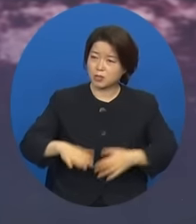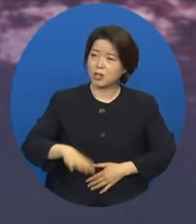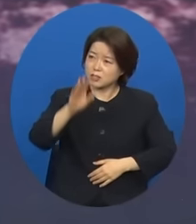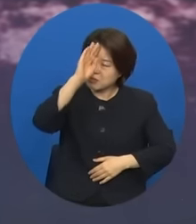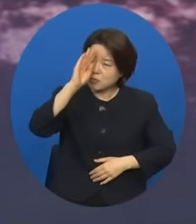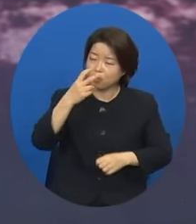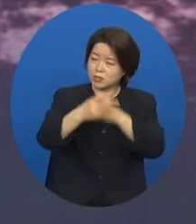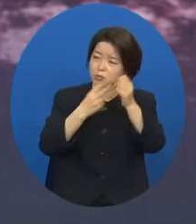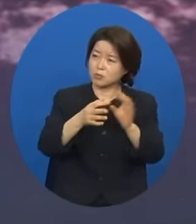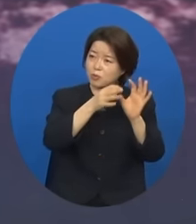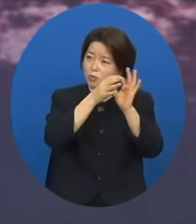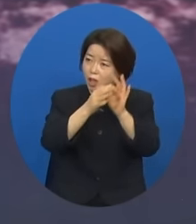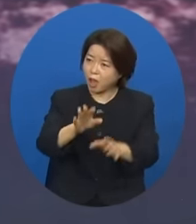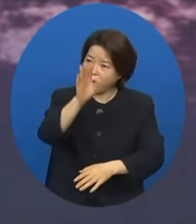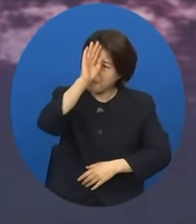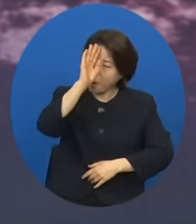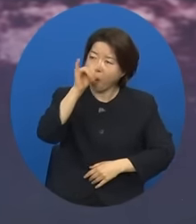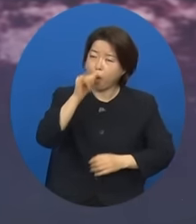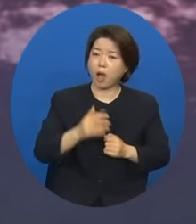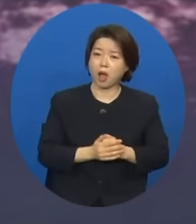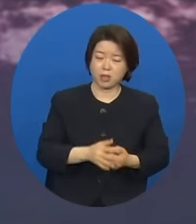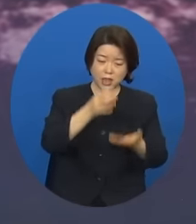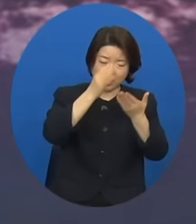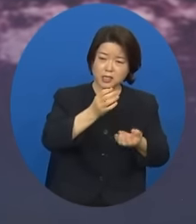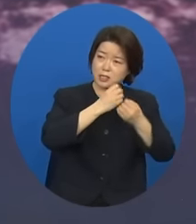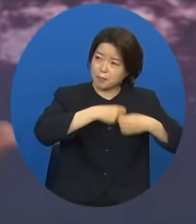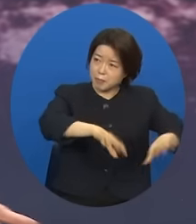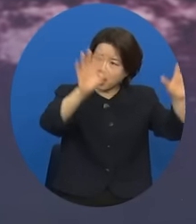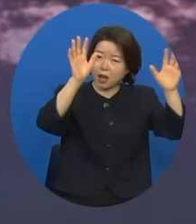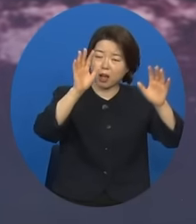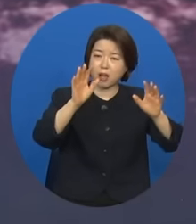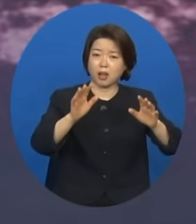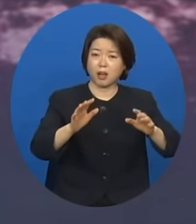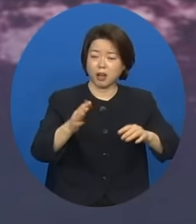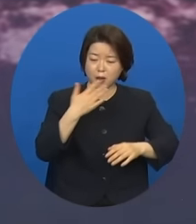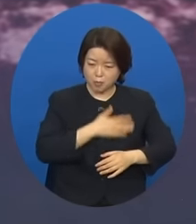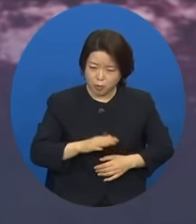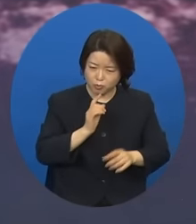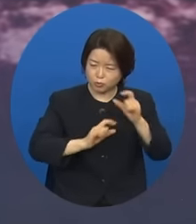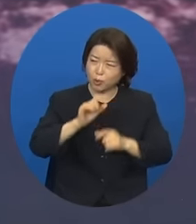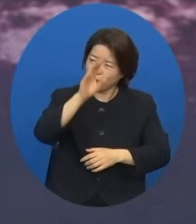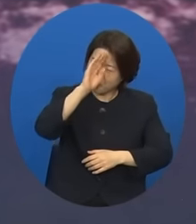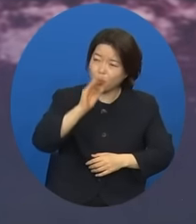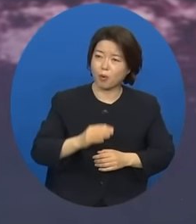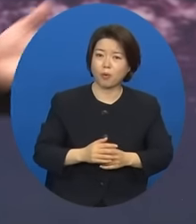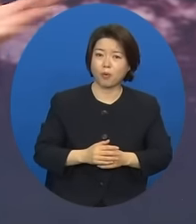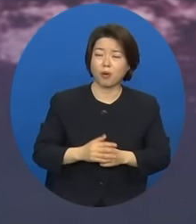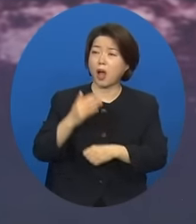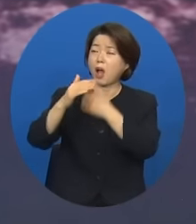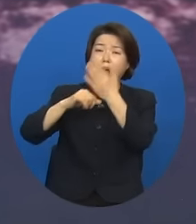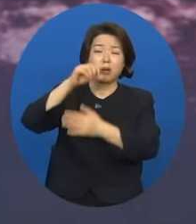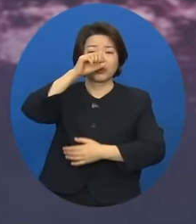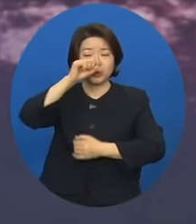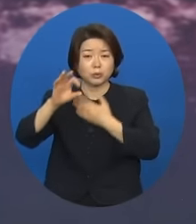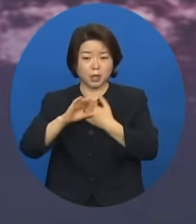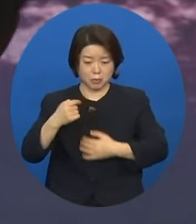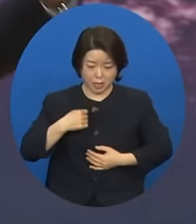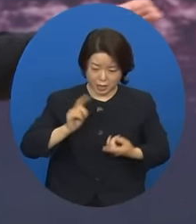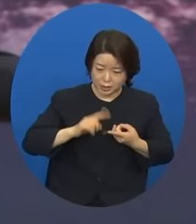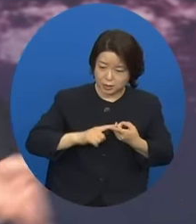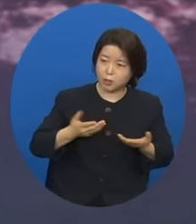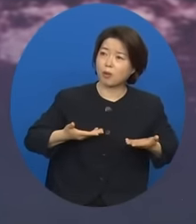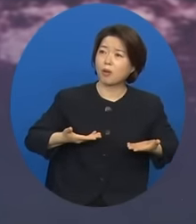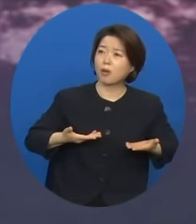12년간이나 앓고 재산 다 탕진하고 몸도 버려가면서 하나님이 선하시다 이럴 수는 없지라고